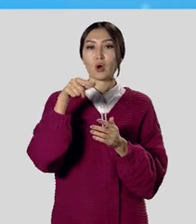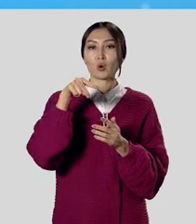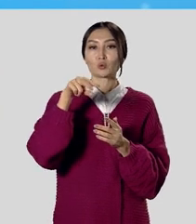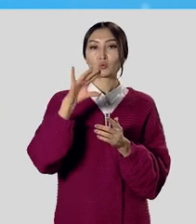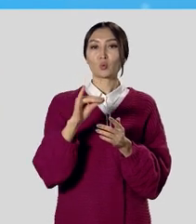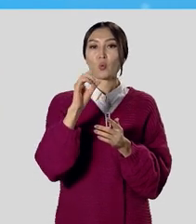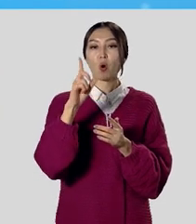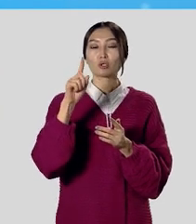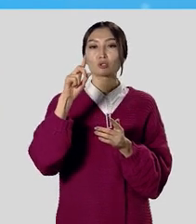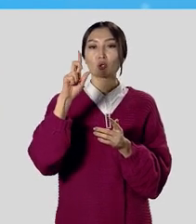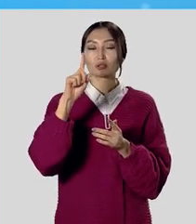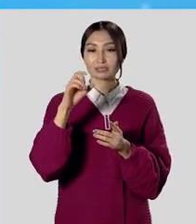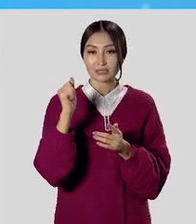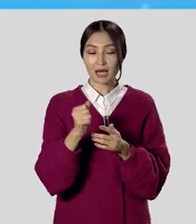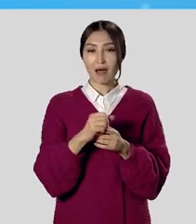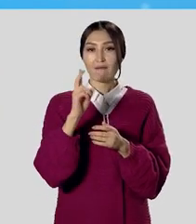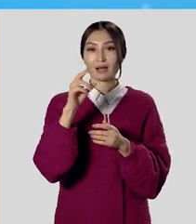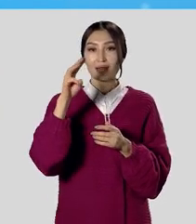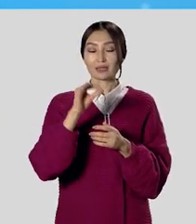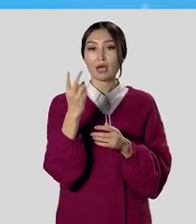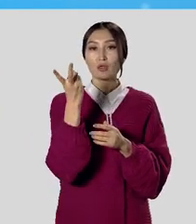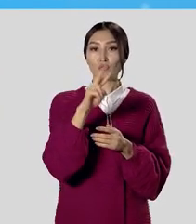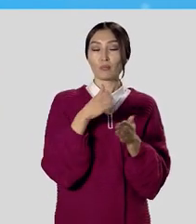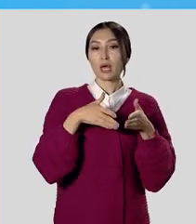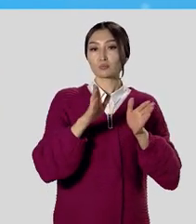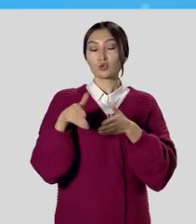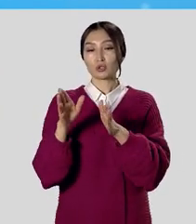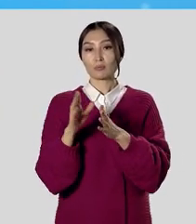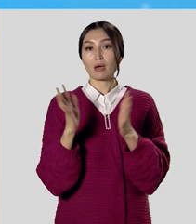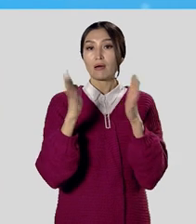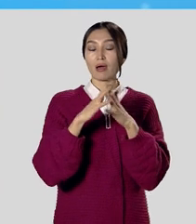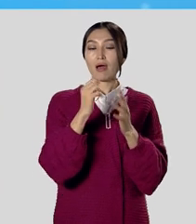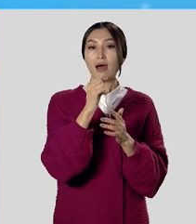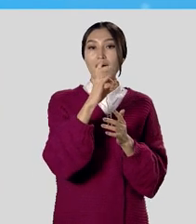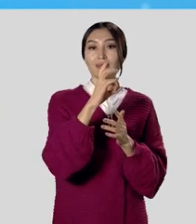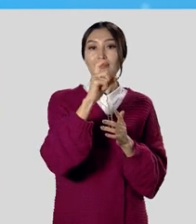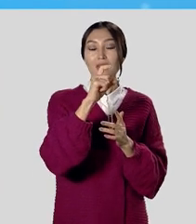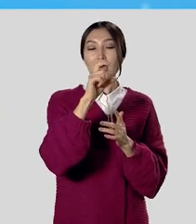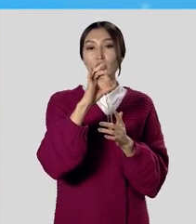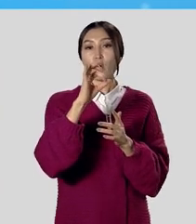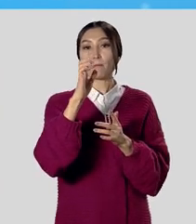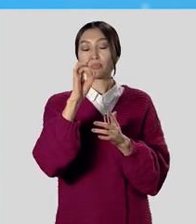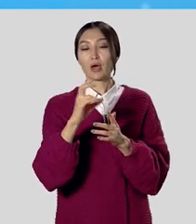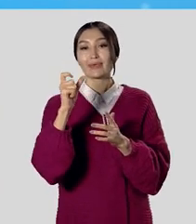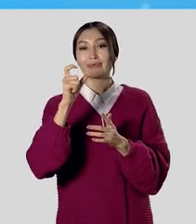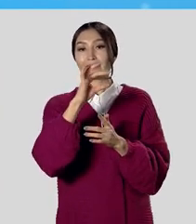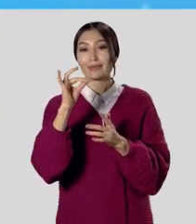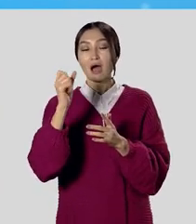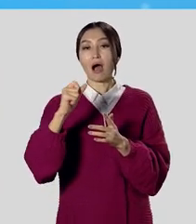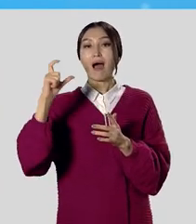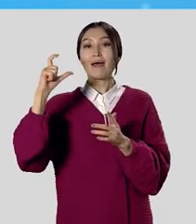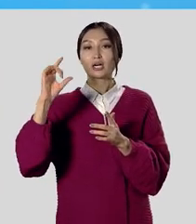Глюкоза в клетке может расщепляться двумя способами – анаэробно и аэробно.